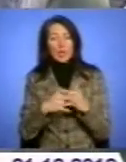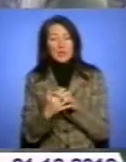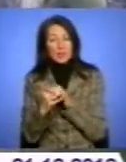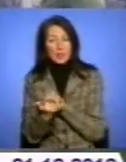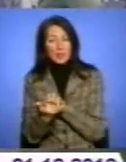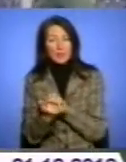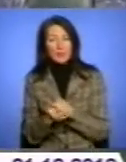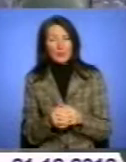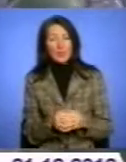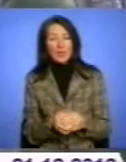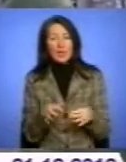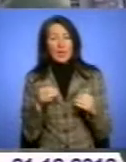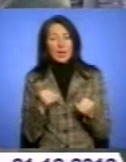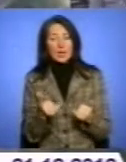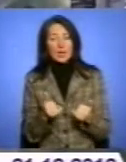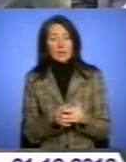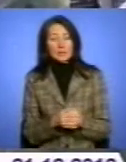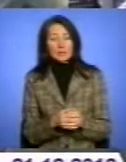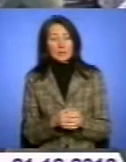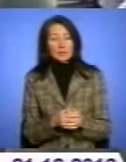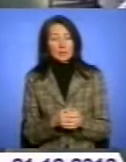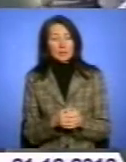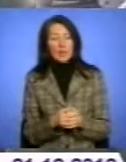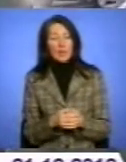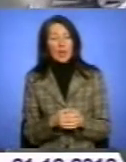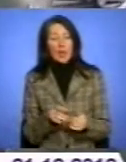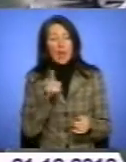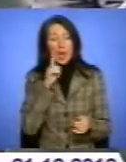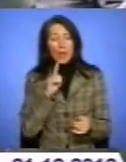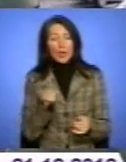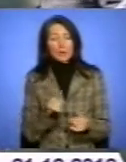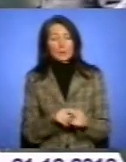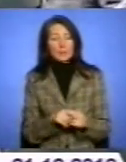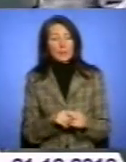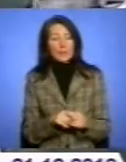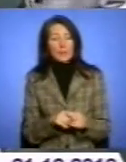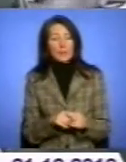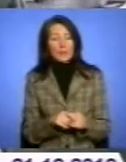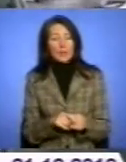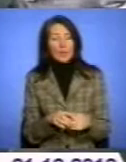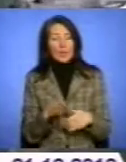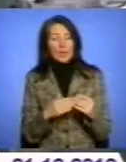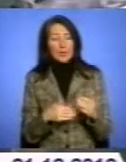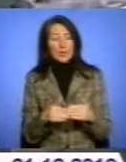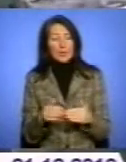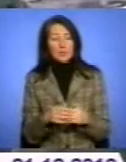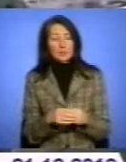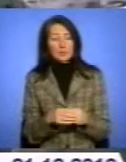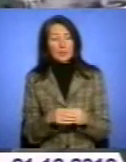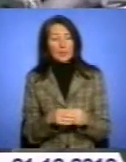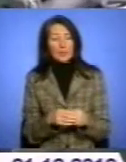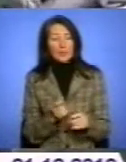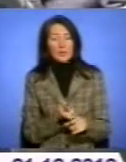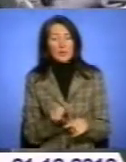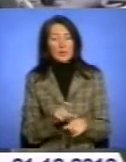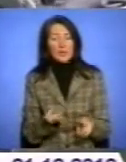родинам, дітям, ветеранам органів внутрішніх справ професійної вдачі. Це дуже головне,